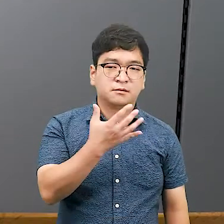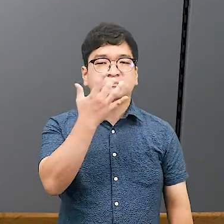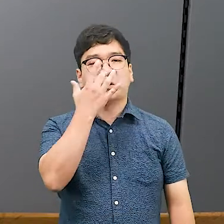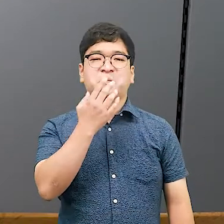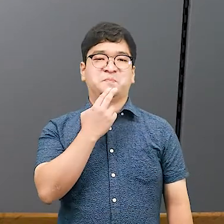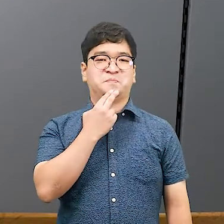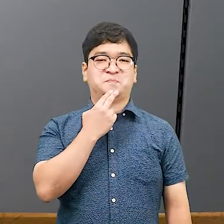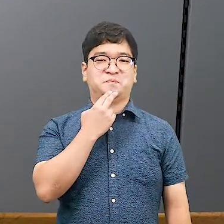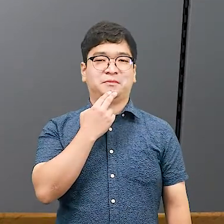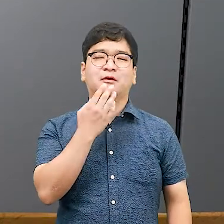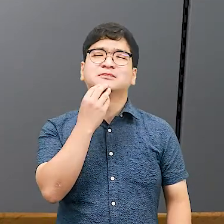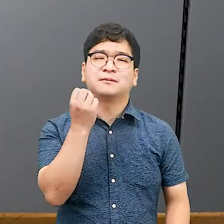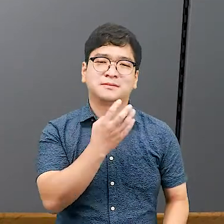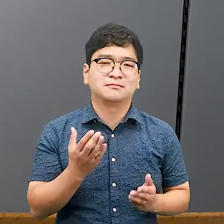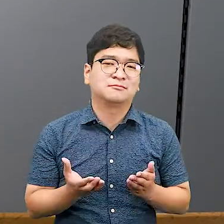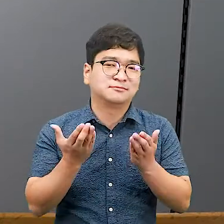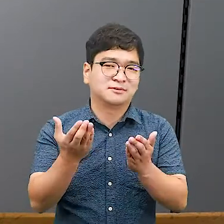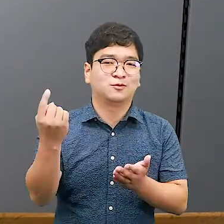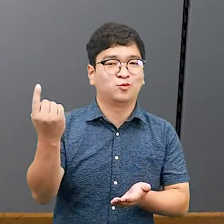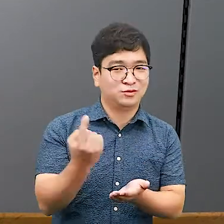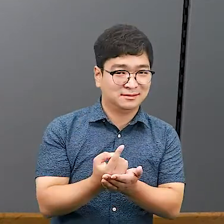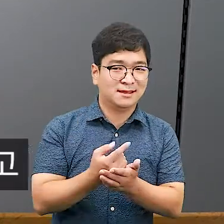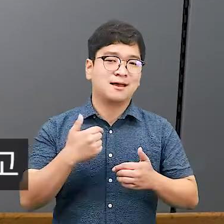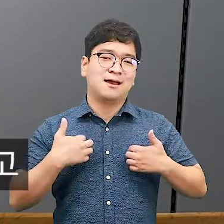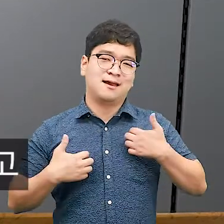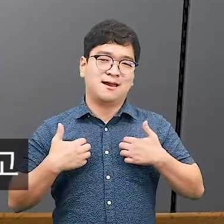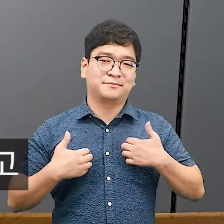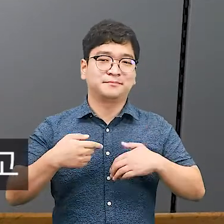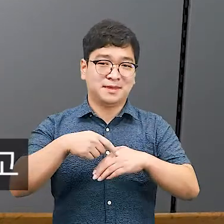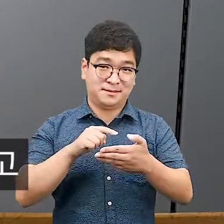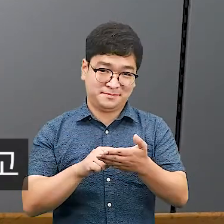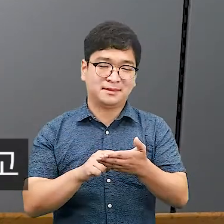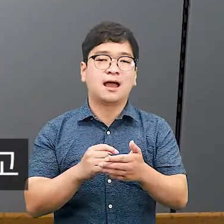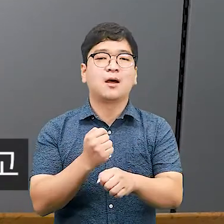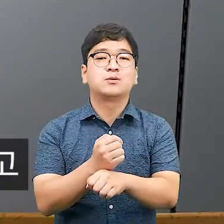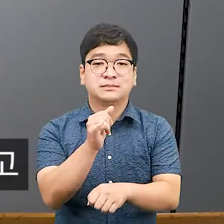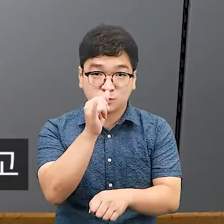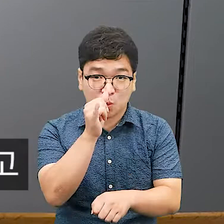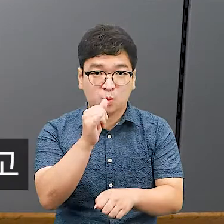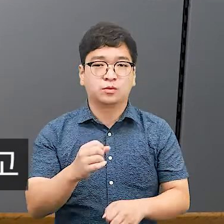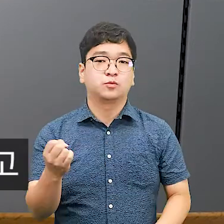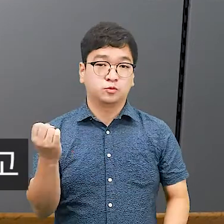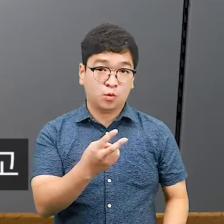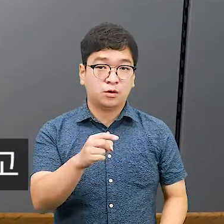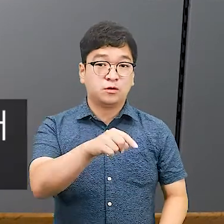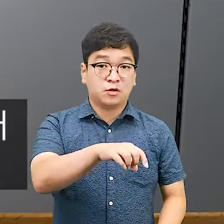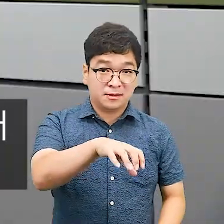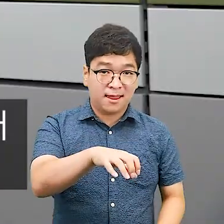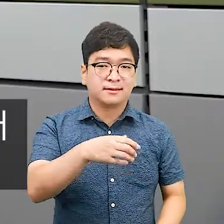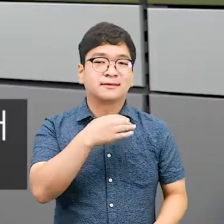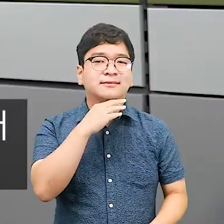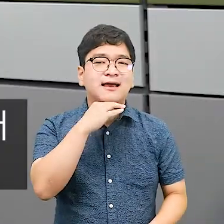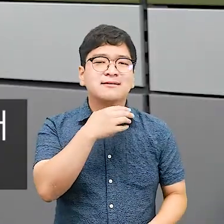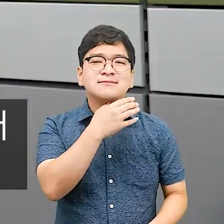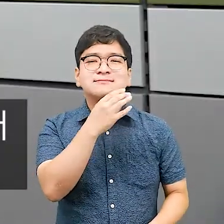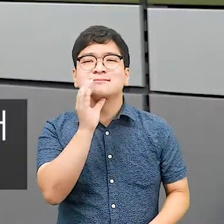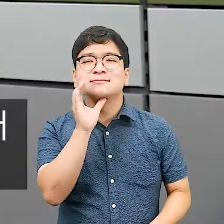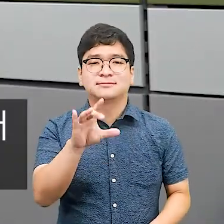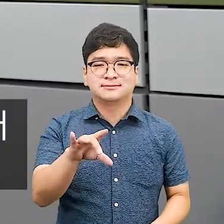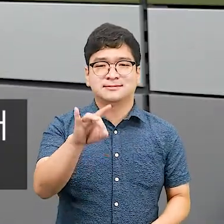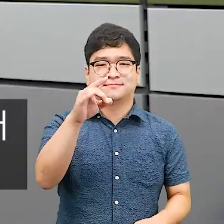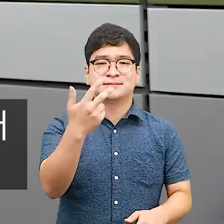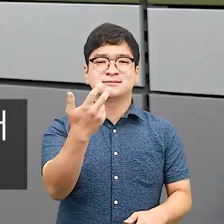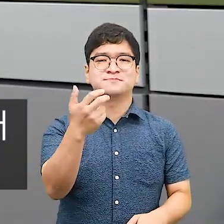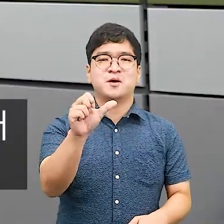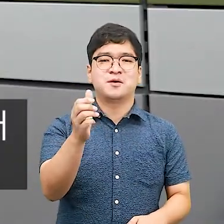이제 그렇게 힘든 거는 별로 없고요. 어차피 봉사하기로 왔으니까 기쁜 마음으로 하고 있었고, 그리고 여기가 이제